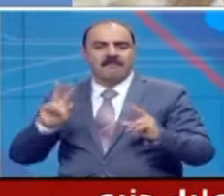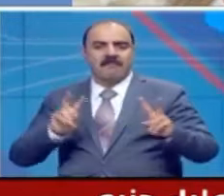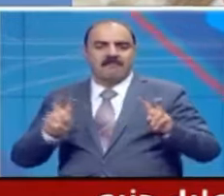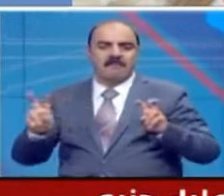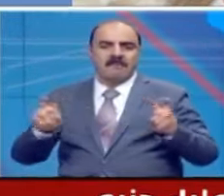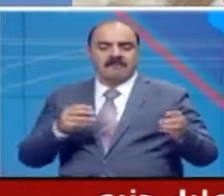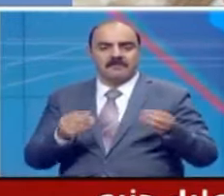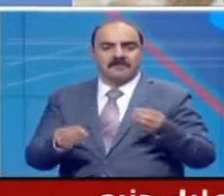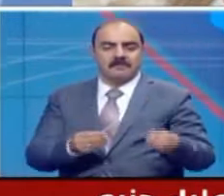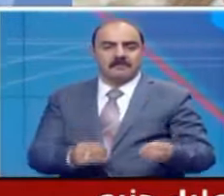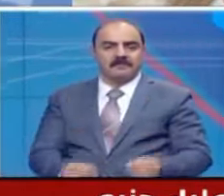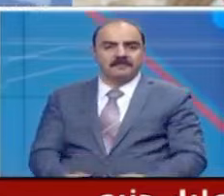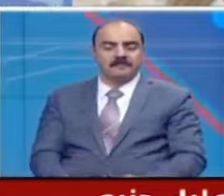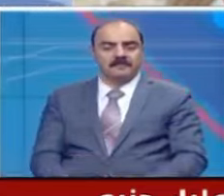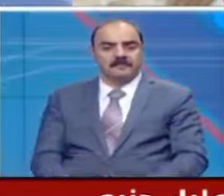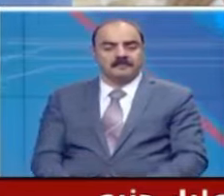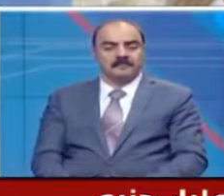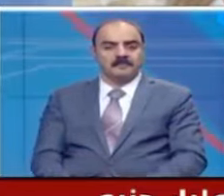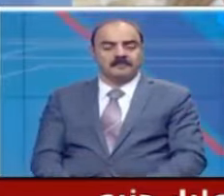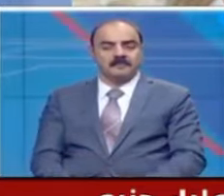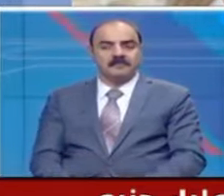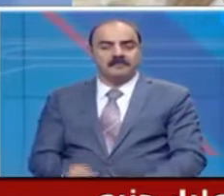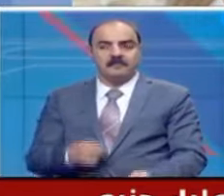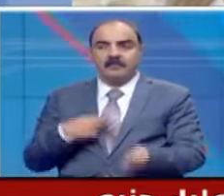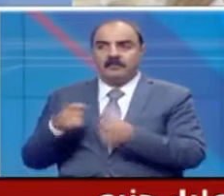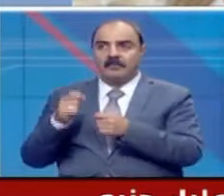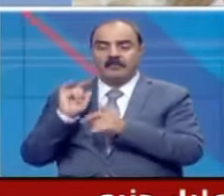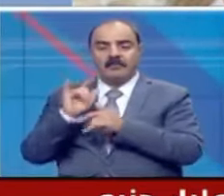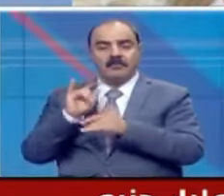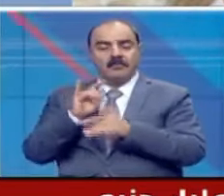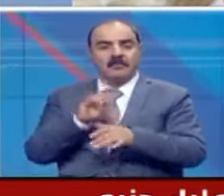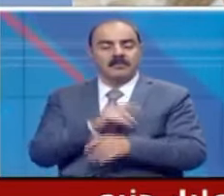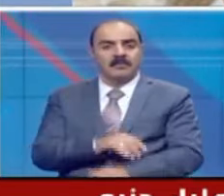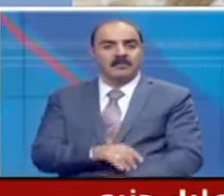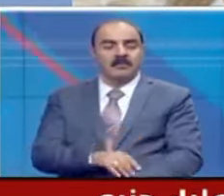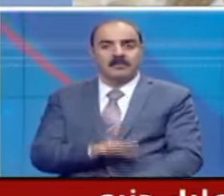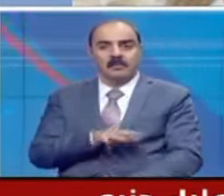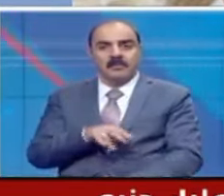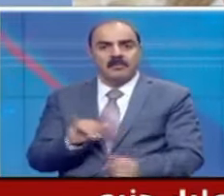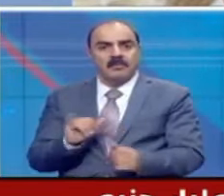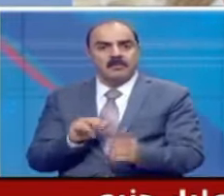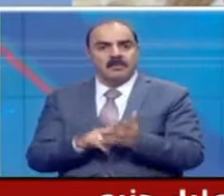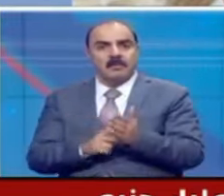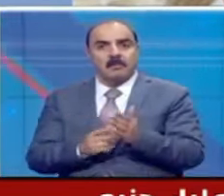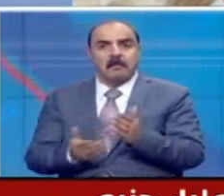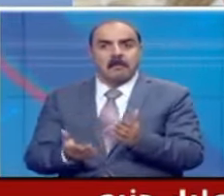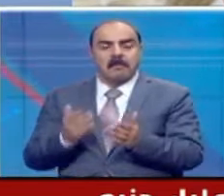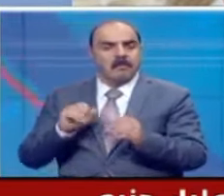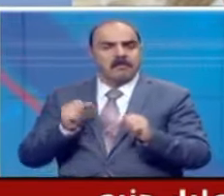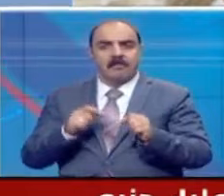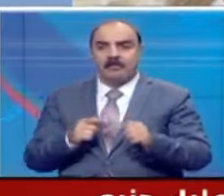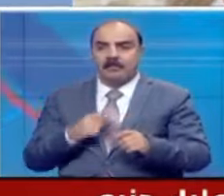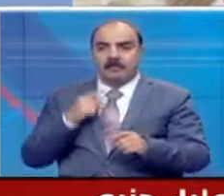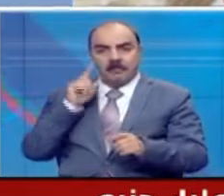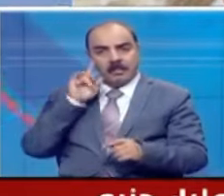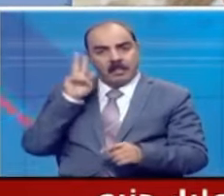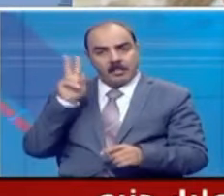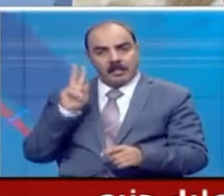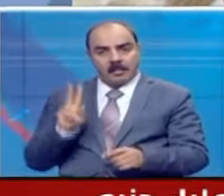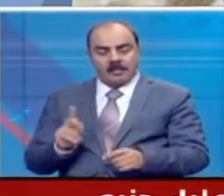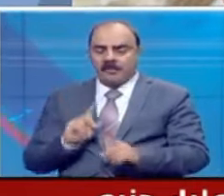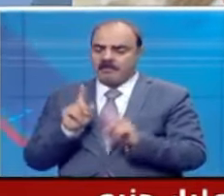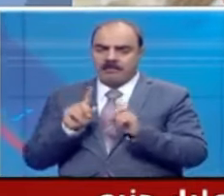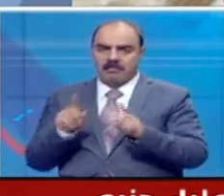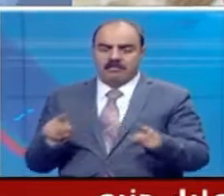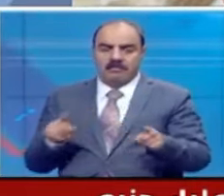يكون هناك في يعني او لدى التجار ايضا يعني حرص ان لا يكون هناك ارتفاع في الاسعار مبالغ فيه خلال الفتره